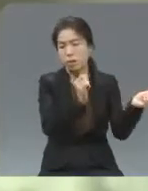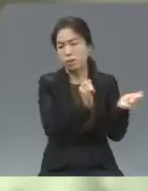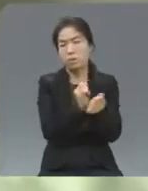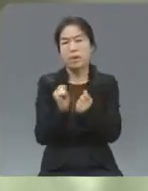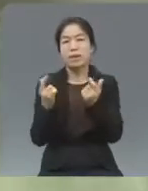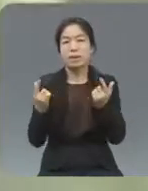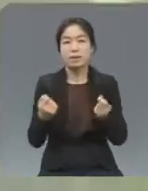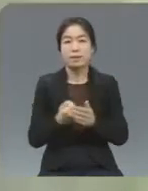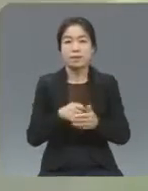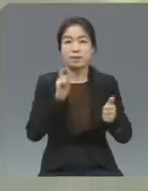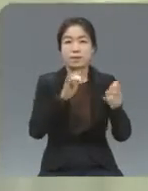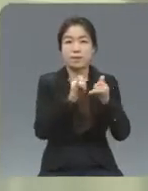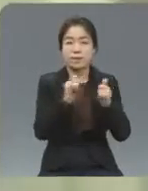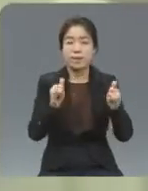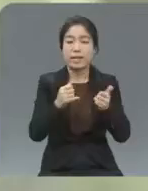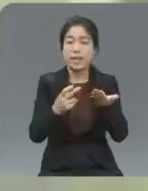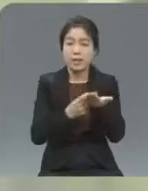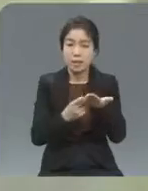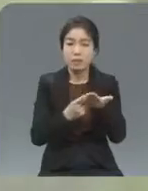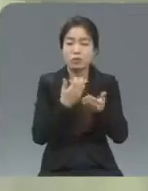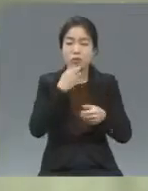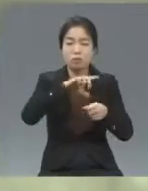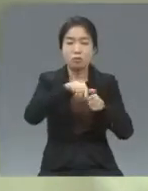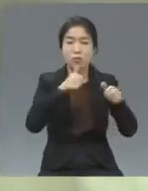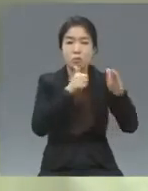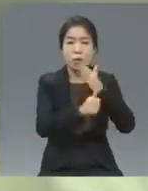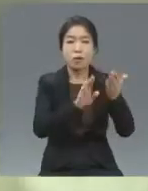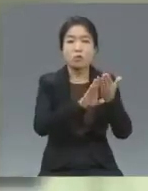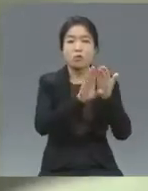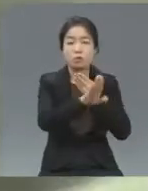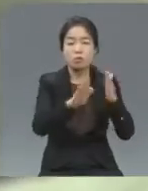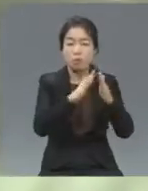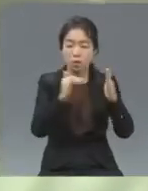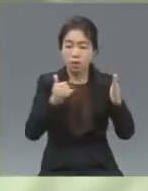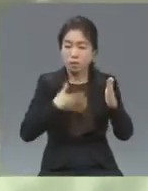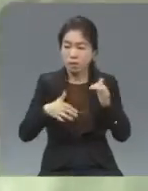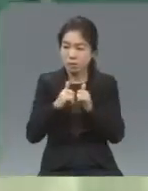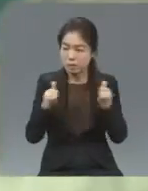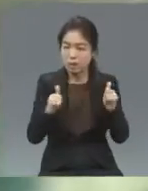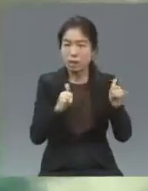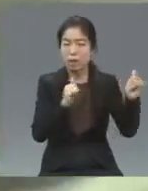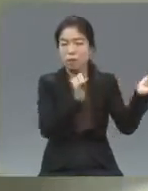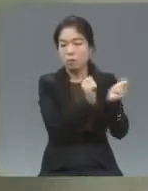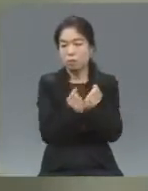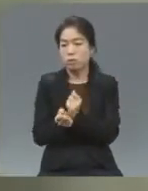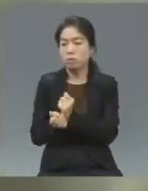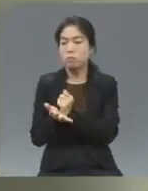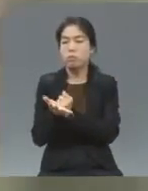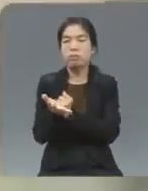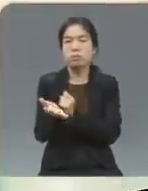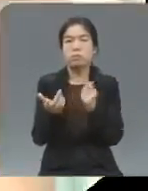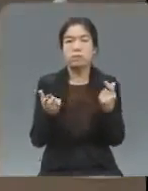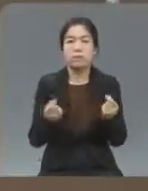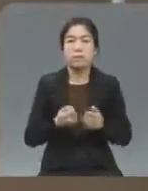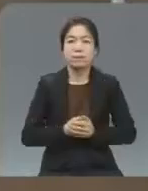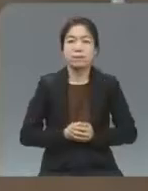사례였습니다. 확진자들이 제주도나 수도권을 방문한 뒤 가족과 지인 등으로 연쇄 감염이 이어진